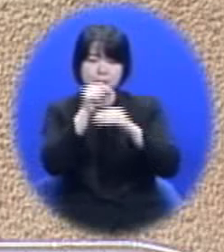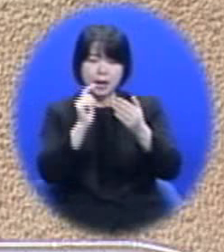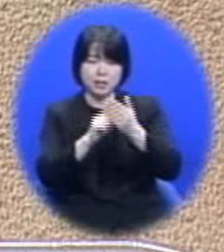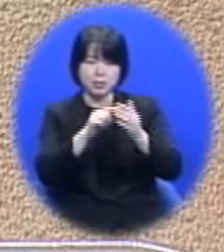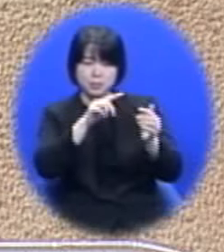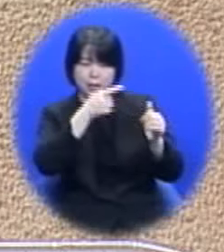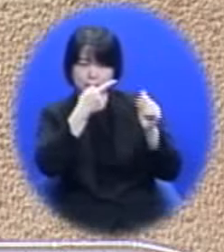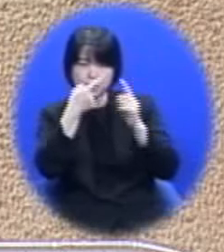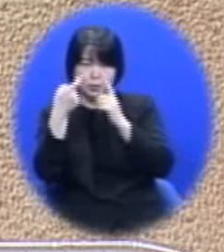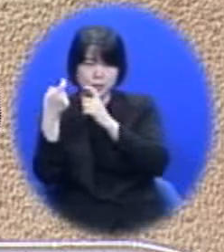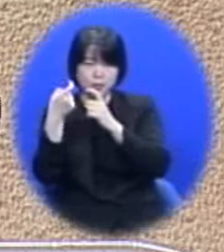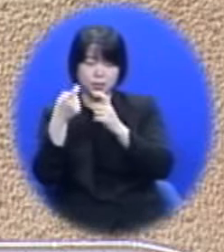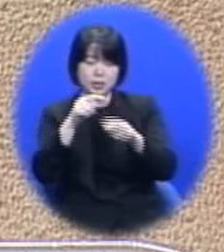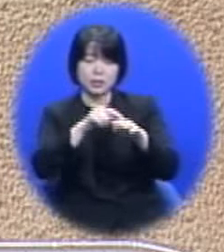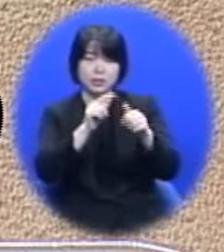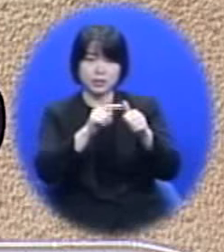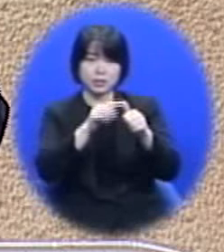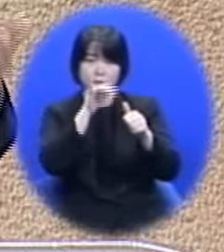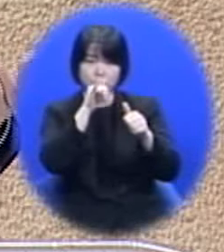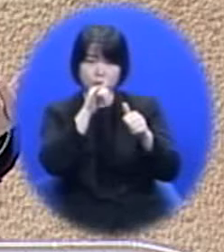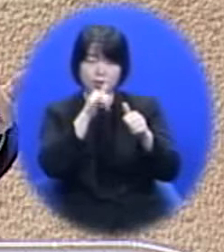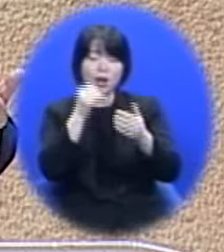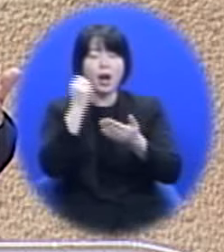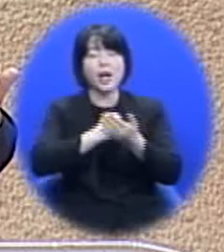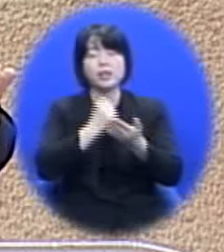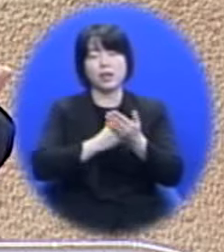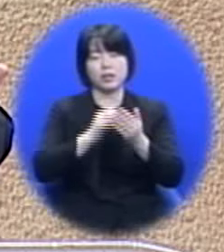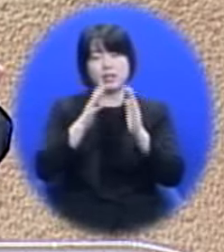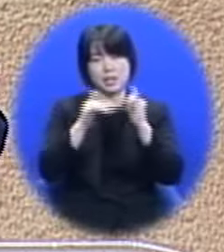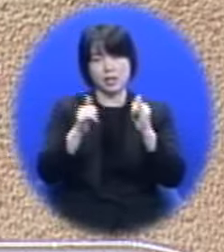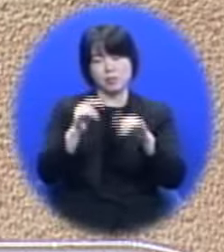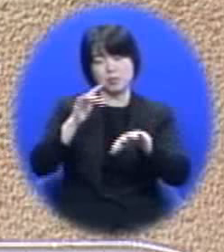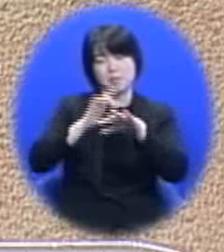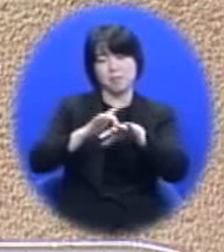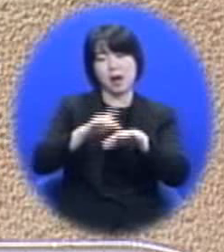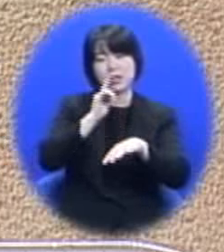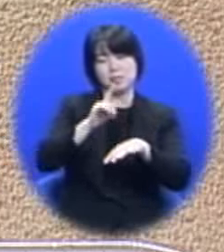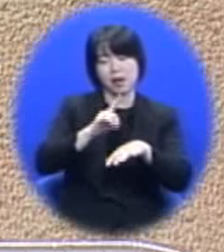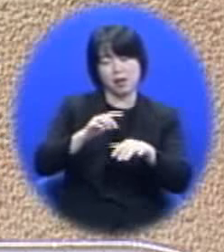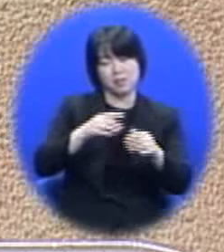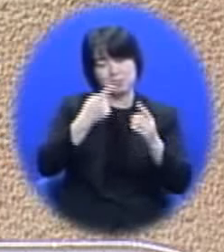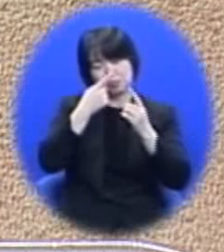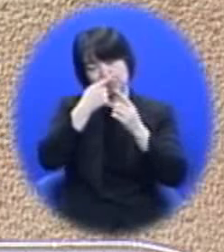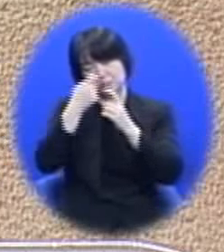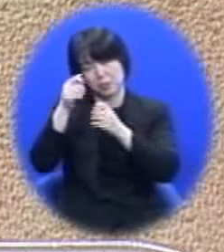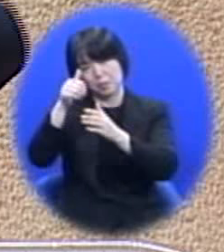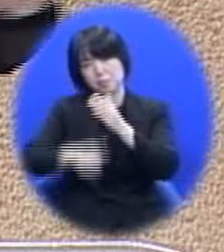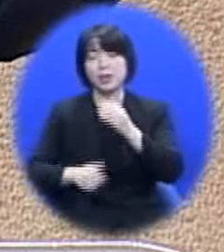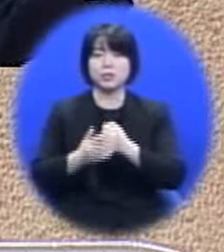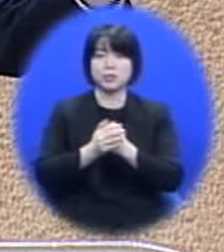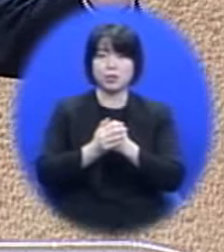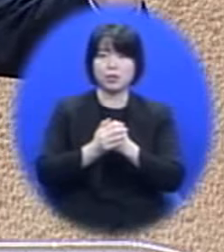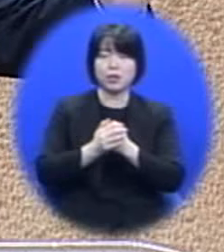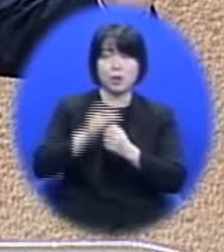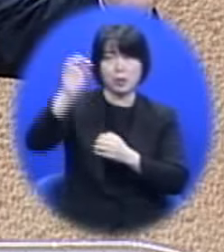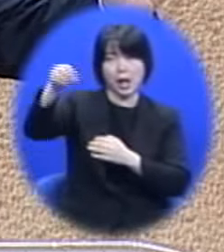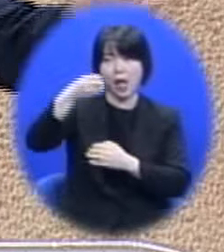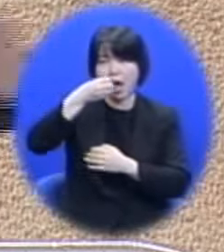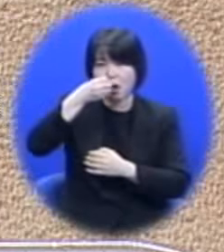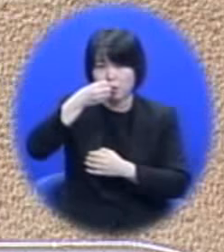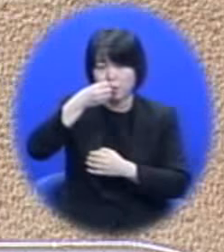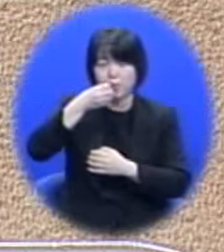유혹했어요. 안타깝게도 사람이 마귀의 말을 들었습니다. 그리고 선악과를 따먹고 그리고 에덴동산에서